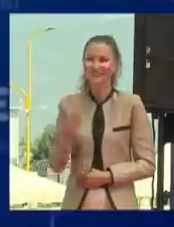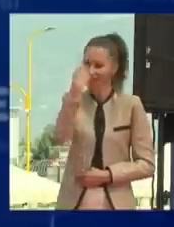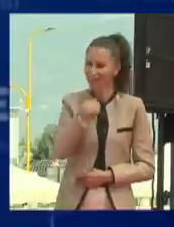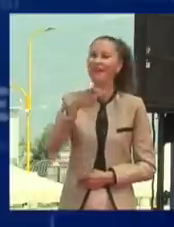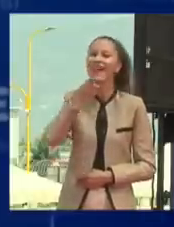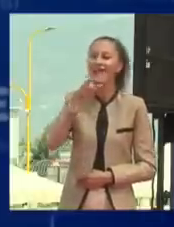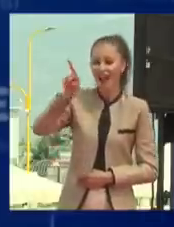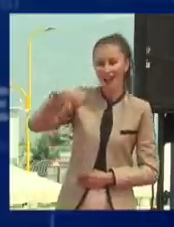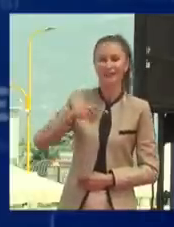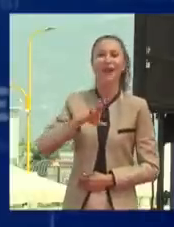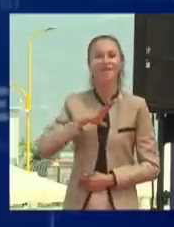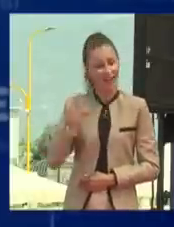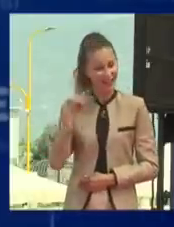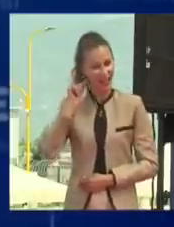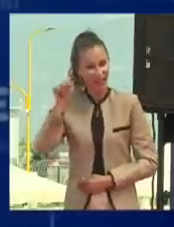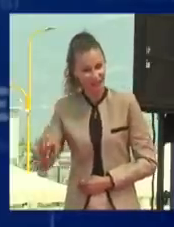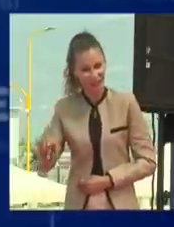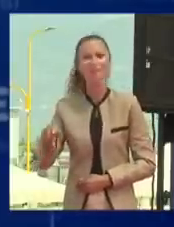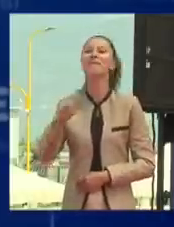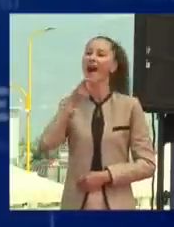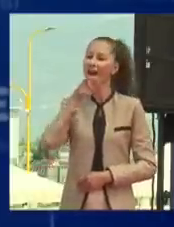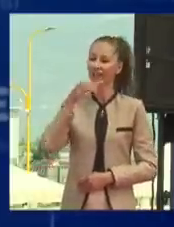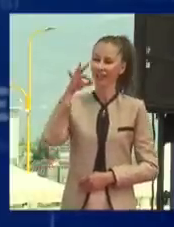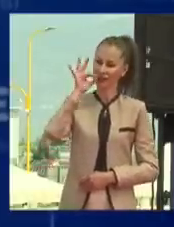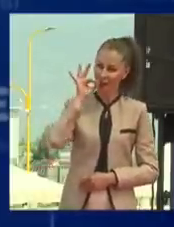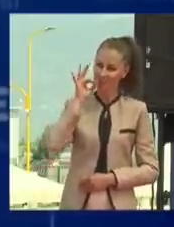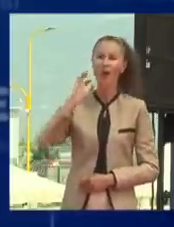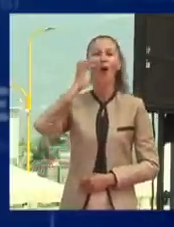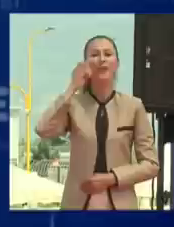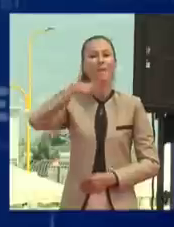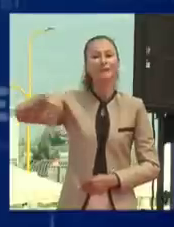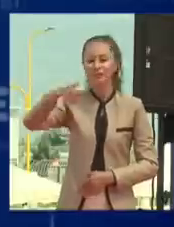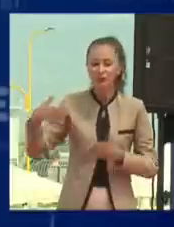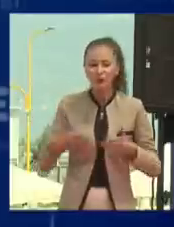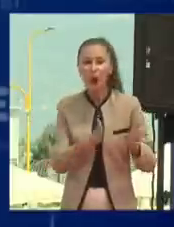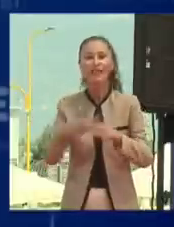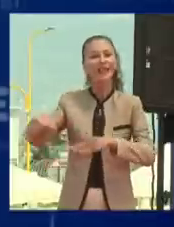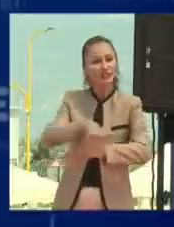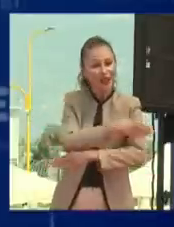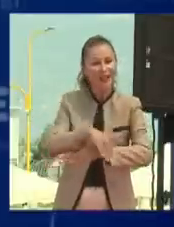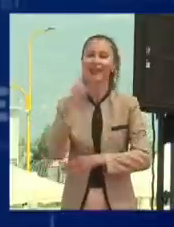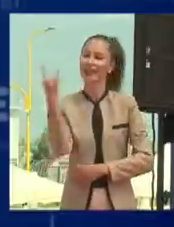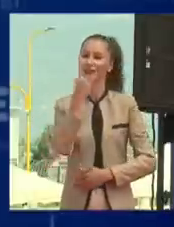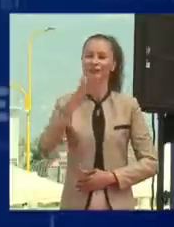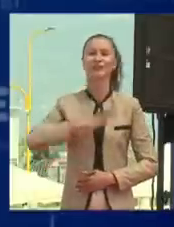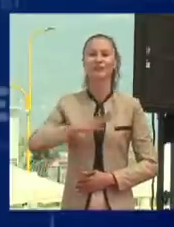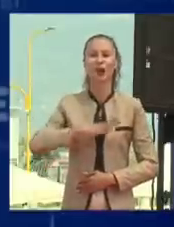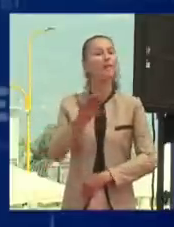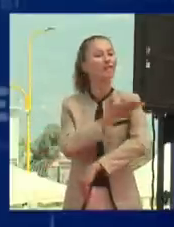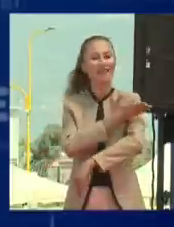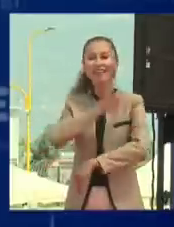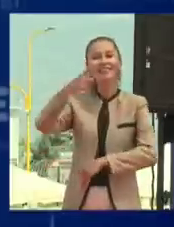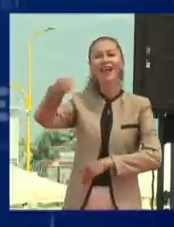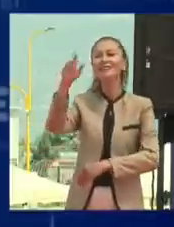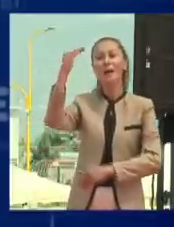kahve alacağım var. Geleceğim, kahvenizi içeceğim. Ödemiş'i sokaklarını, caddelerini de gezmek istiyorum.